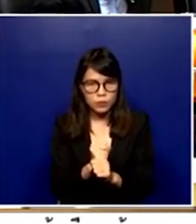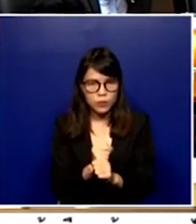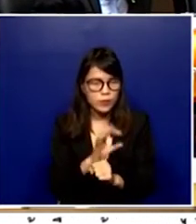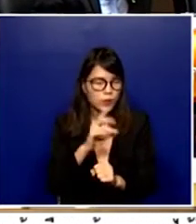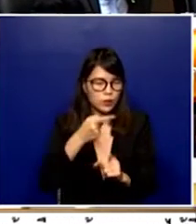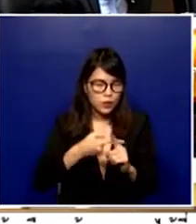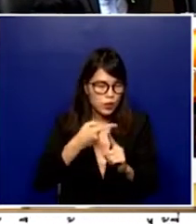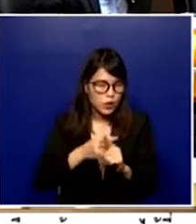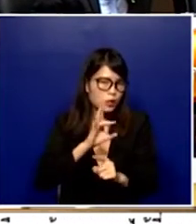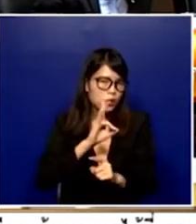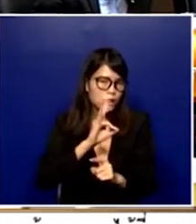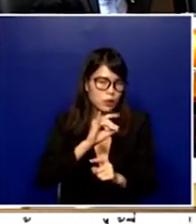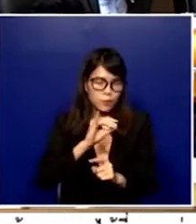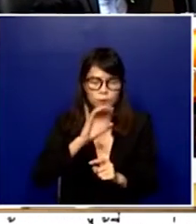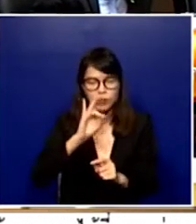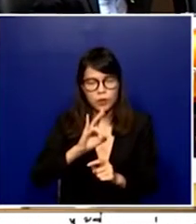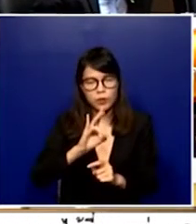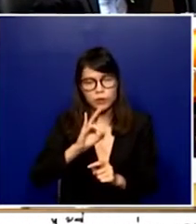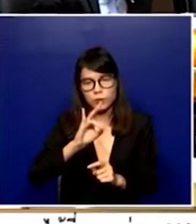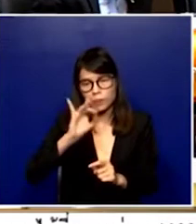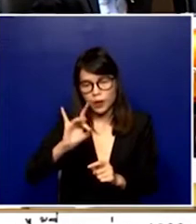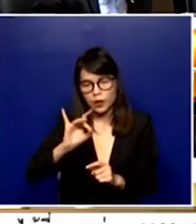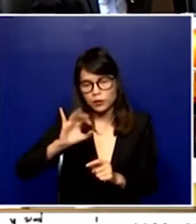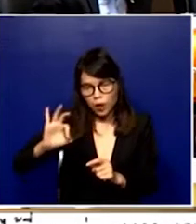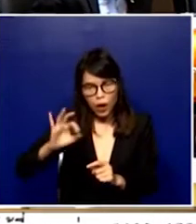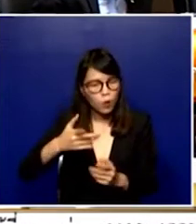78 79 ไปเรๆค่ะ